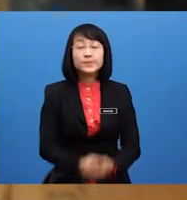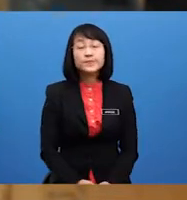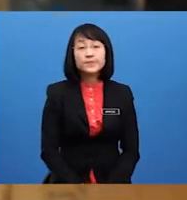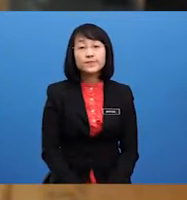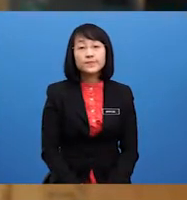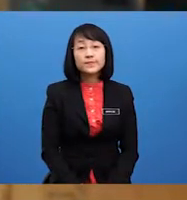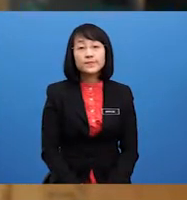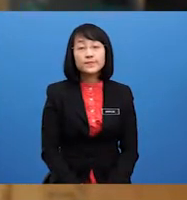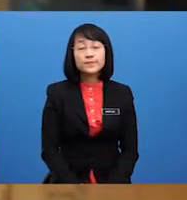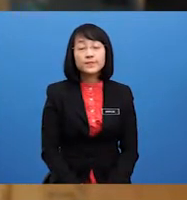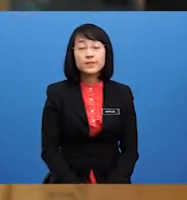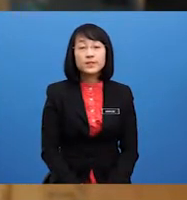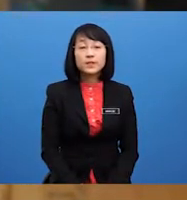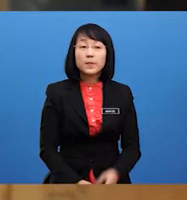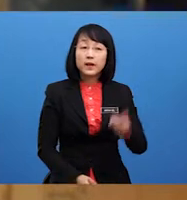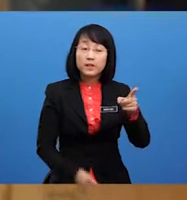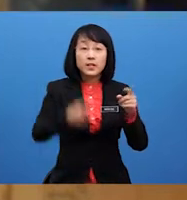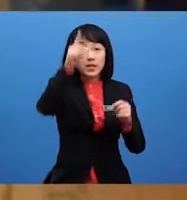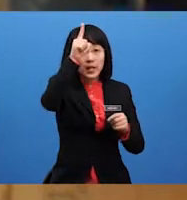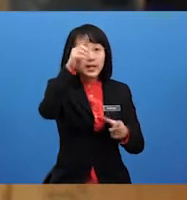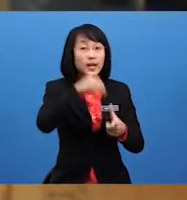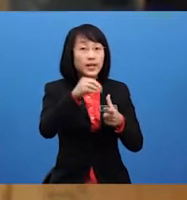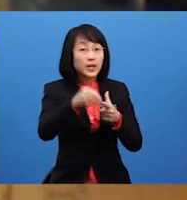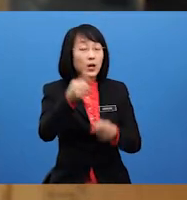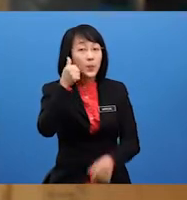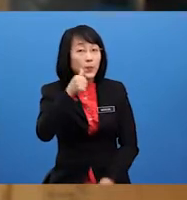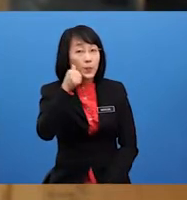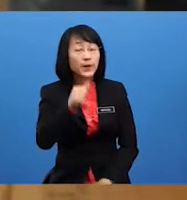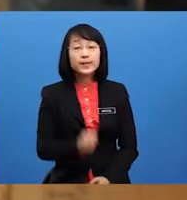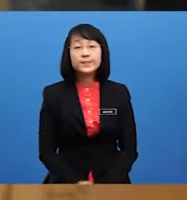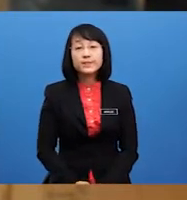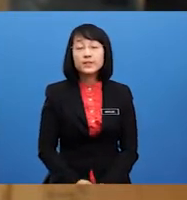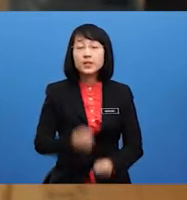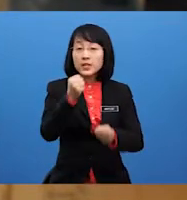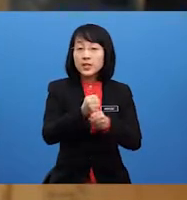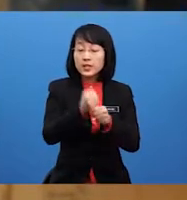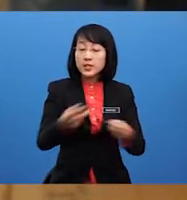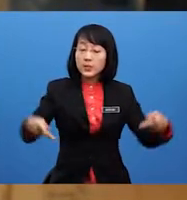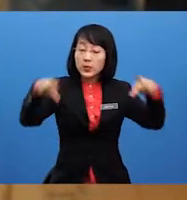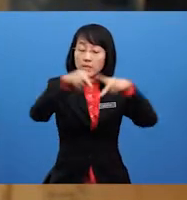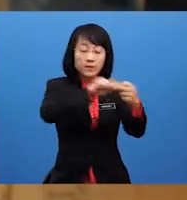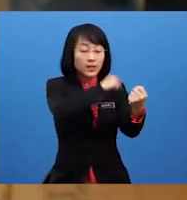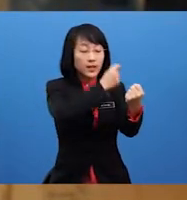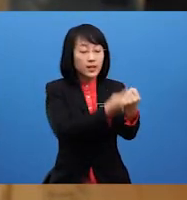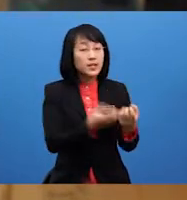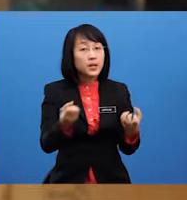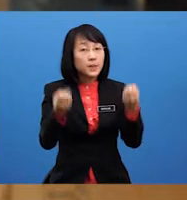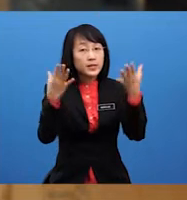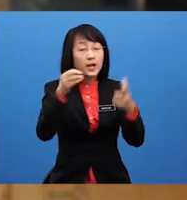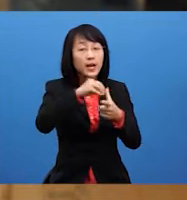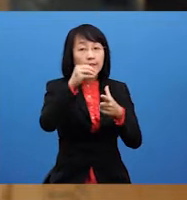individu merupakan seorang lelaki atau perempuan, bekerja yang memerlukan tenaga yang banyak atau